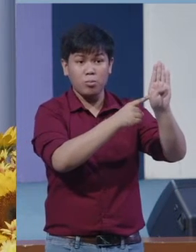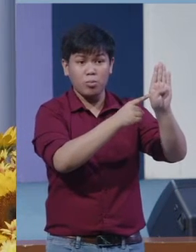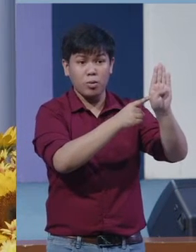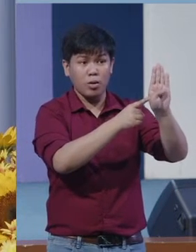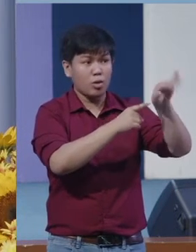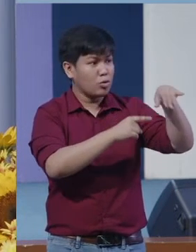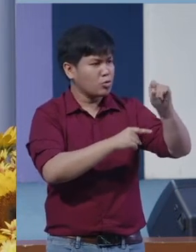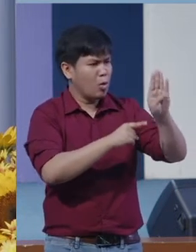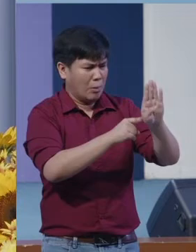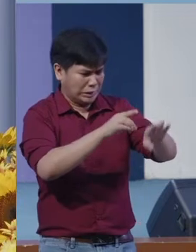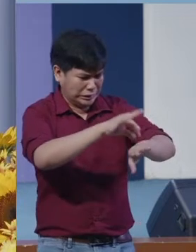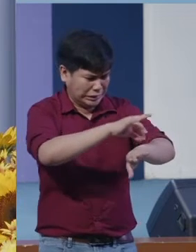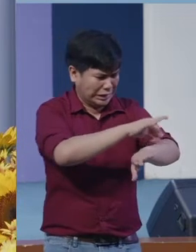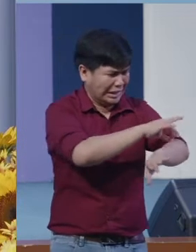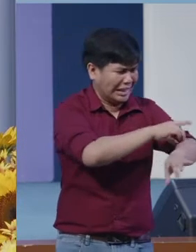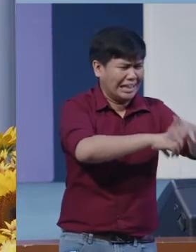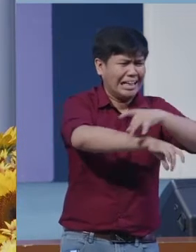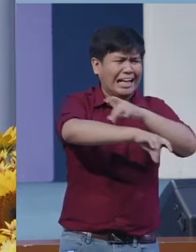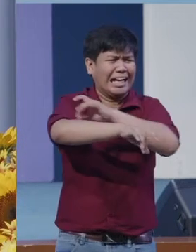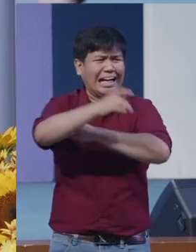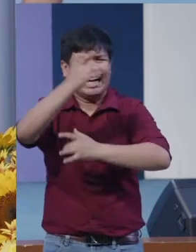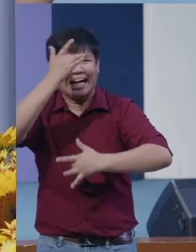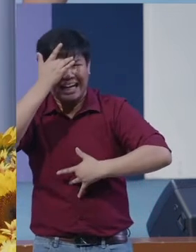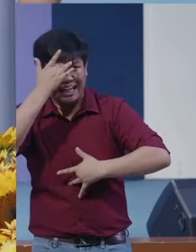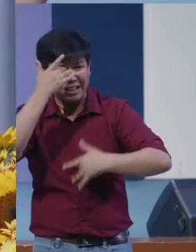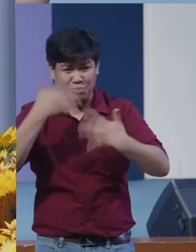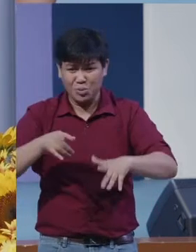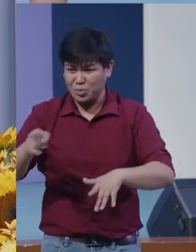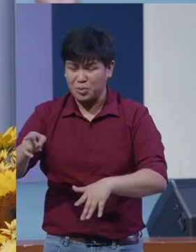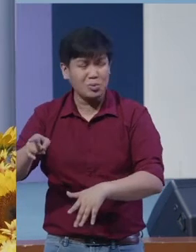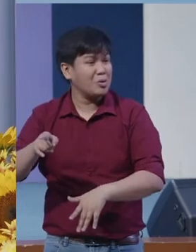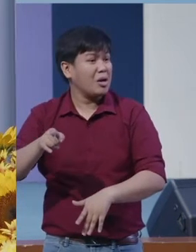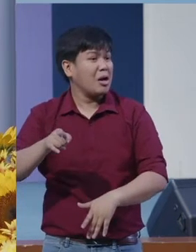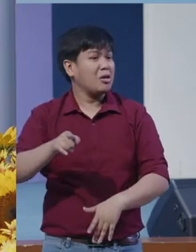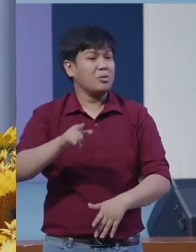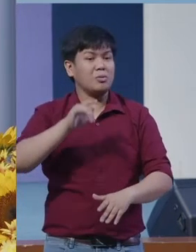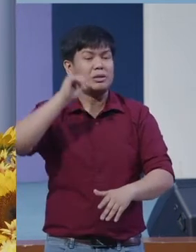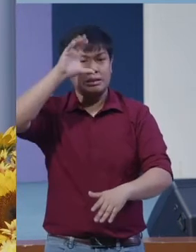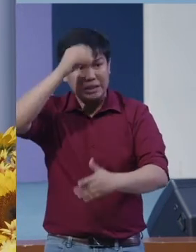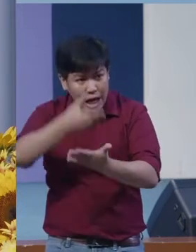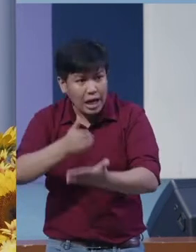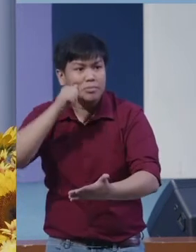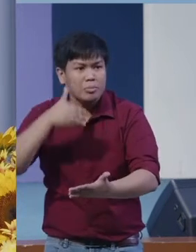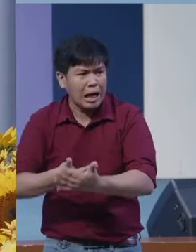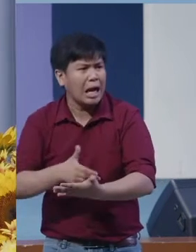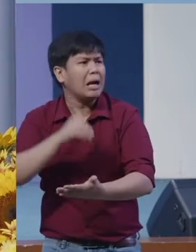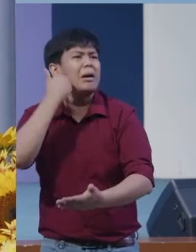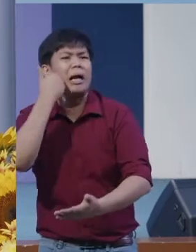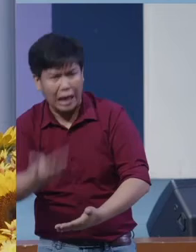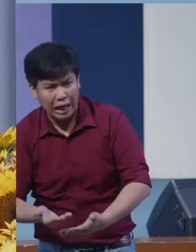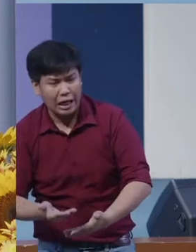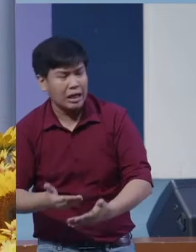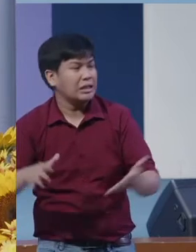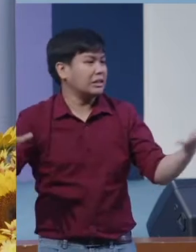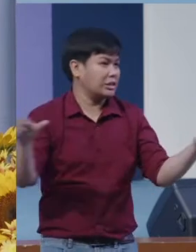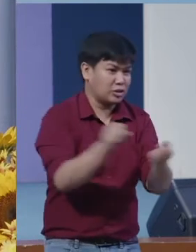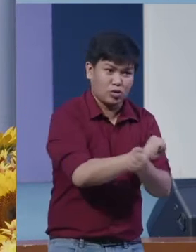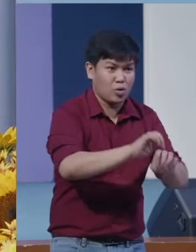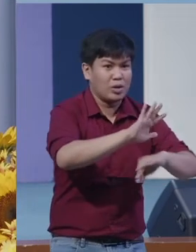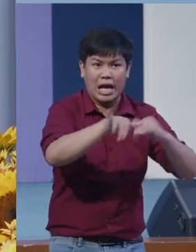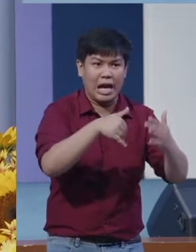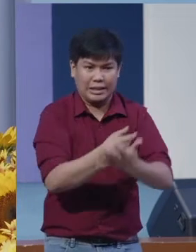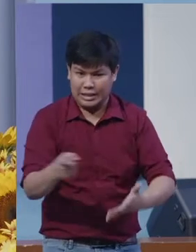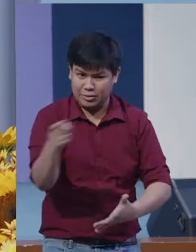the Lord is compassionate and merciful. Hindi ba si Job, namatay lahat ng anak, nasira lahat ng bahay, nawala ang lahat